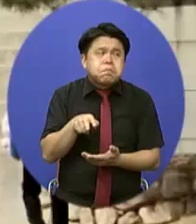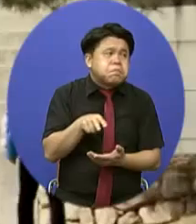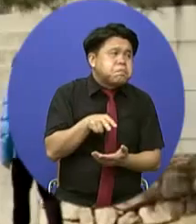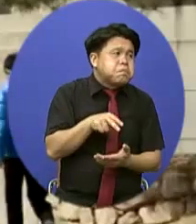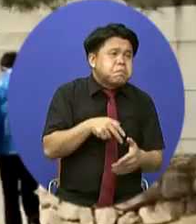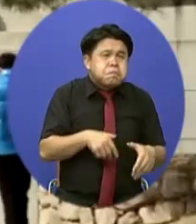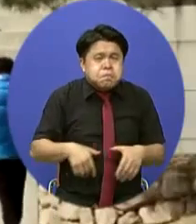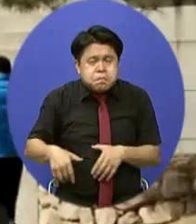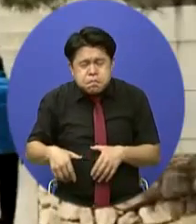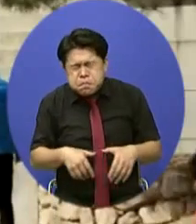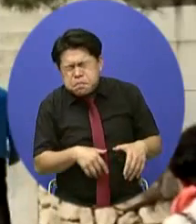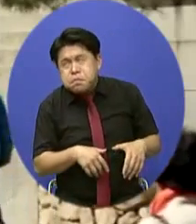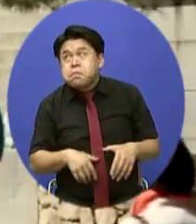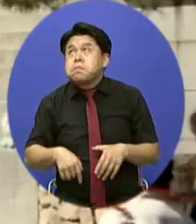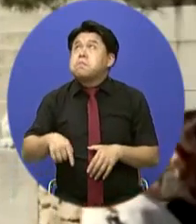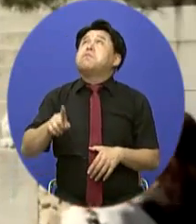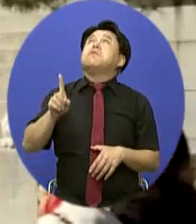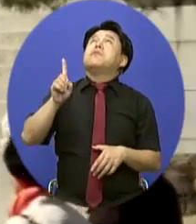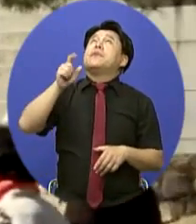산거리에